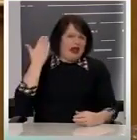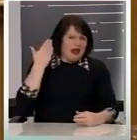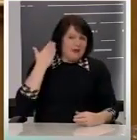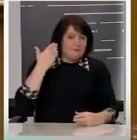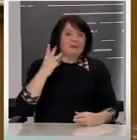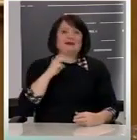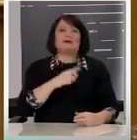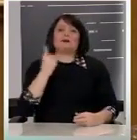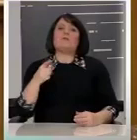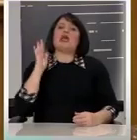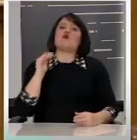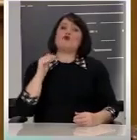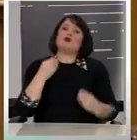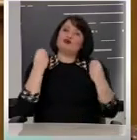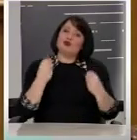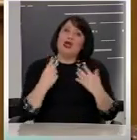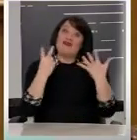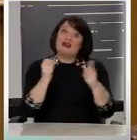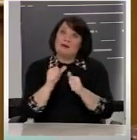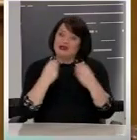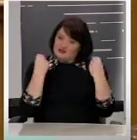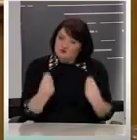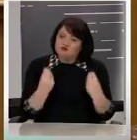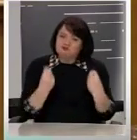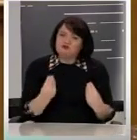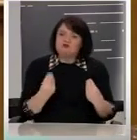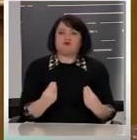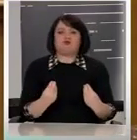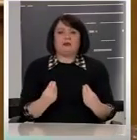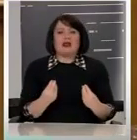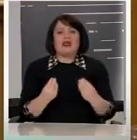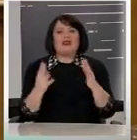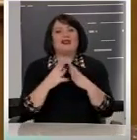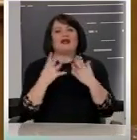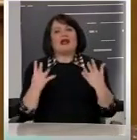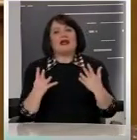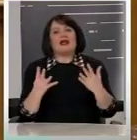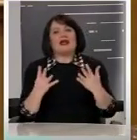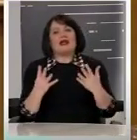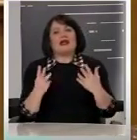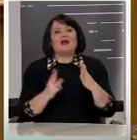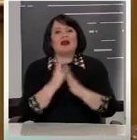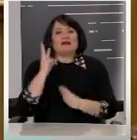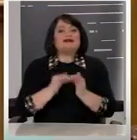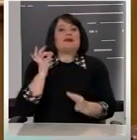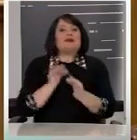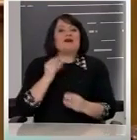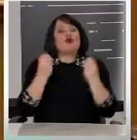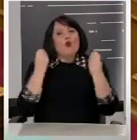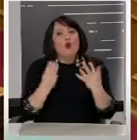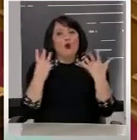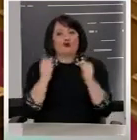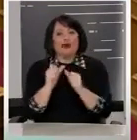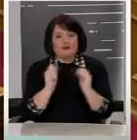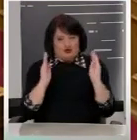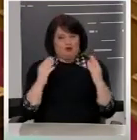στις 31 Ιουλίου το καλύτερο εφτάμινο από το 2001, στις 13 Σεπτεμβρίου το καλύτερο